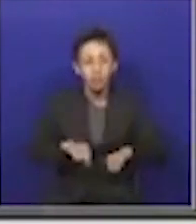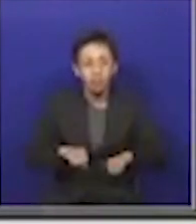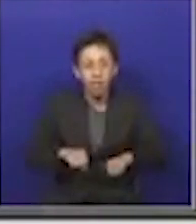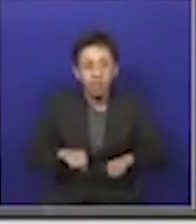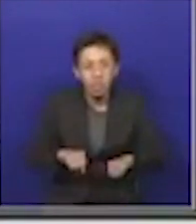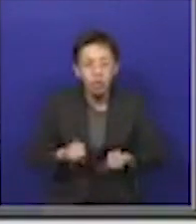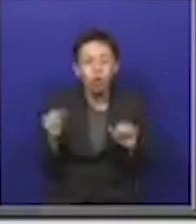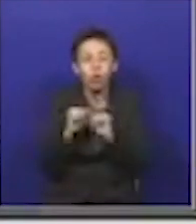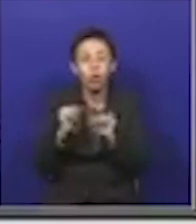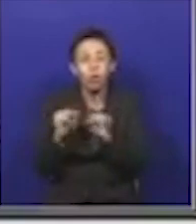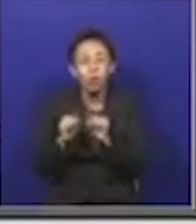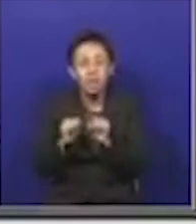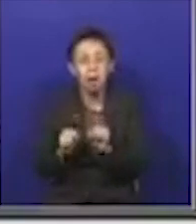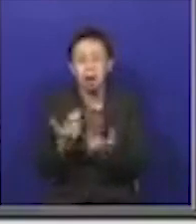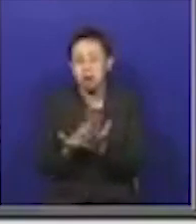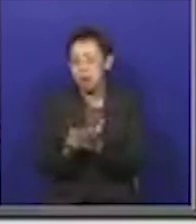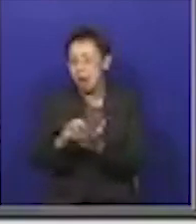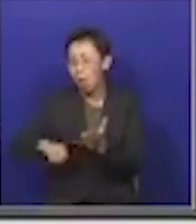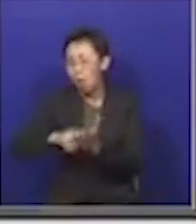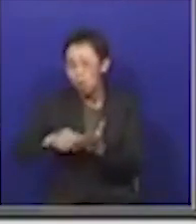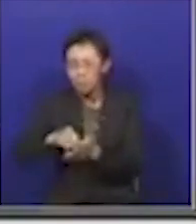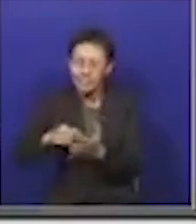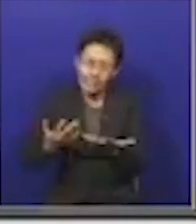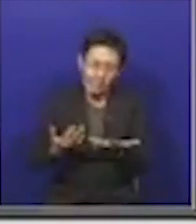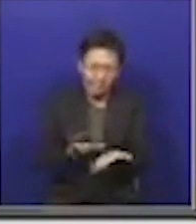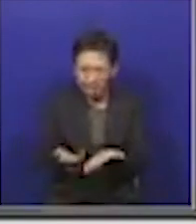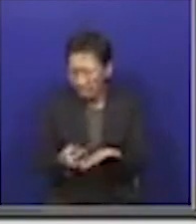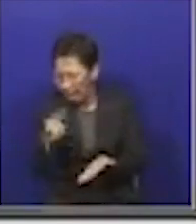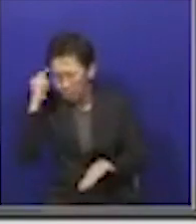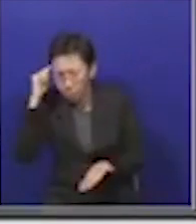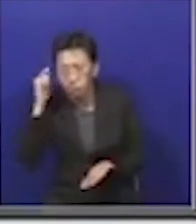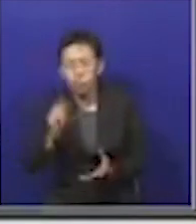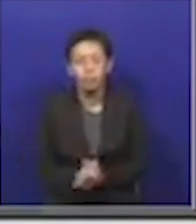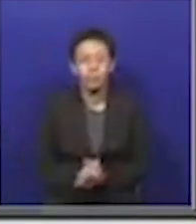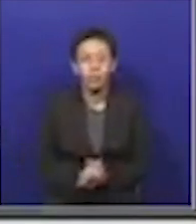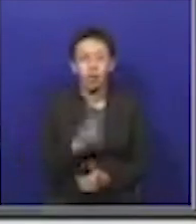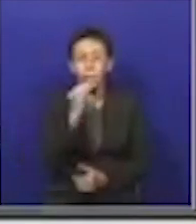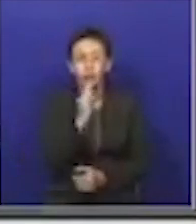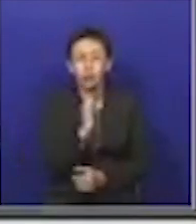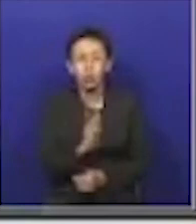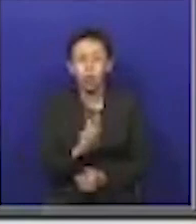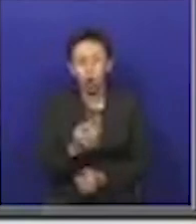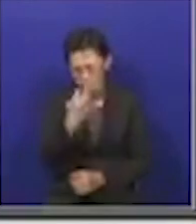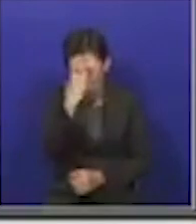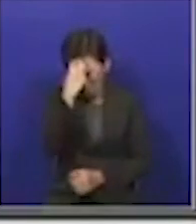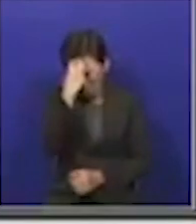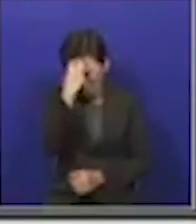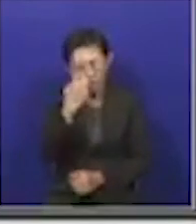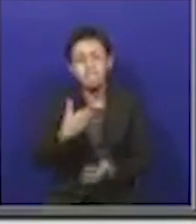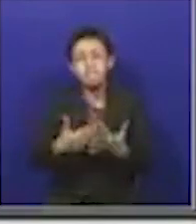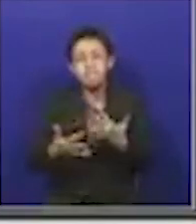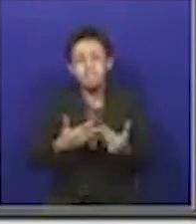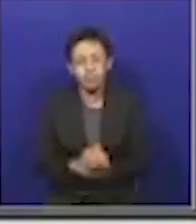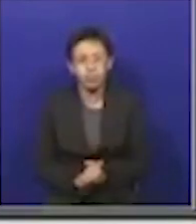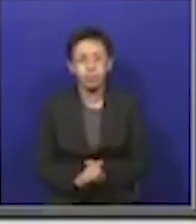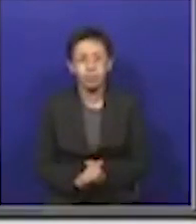ก็กลัวโดนไปโดนปุยี่ปุยำฮะแล้วขออนุญาตต้องพูดตรงนะโกรธคือโกรธวันนี้